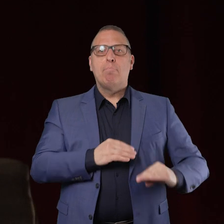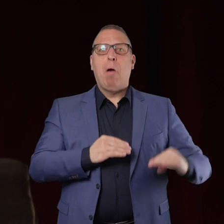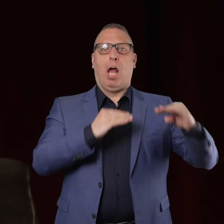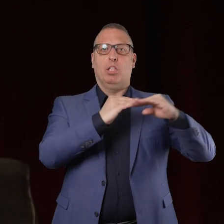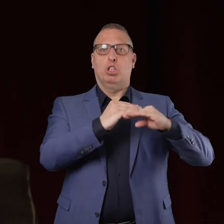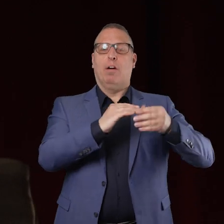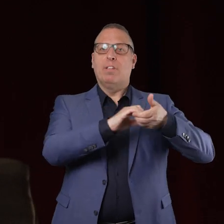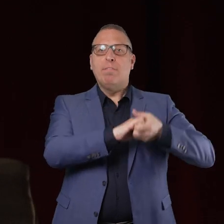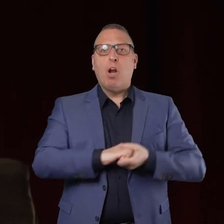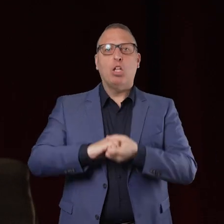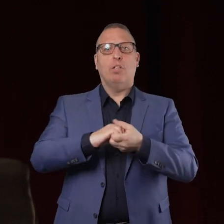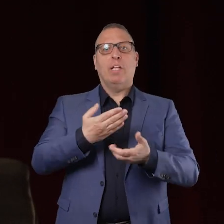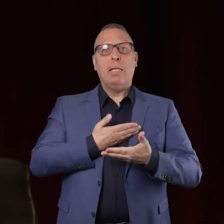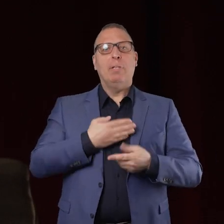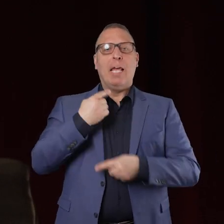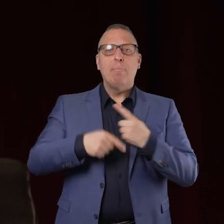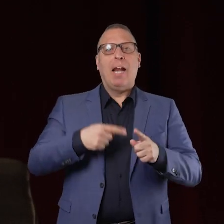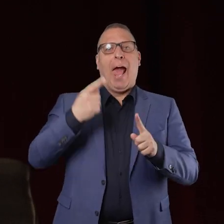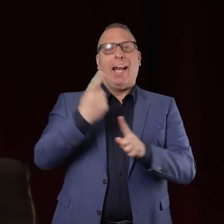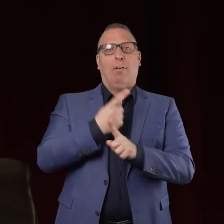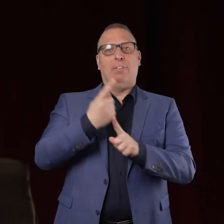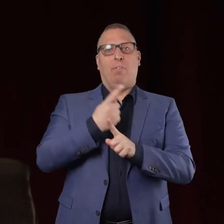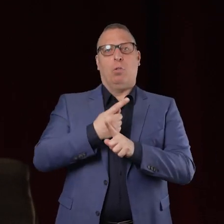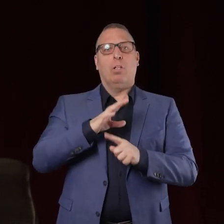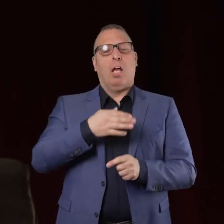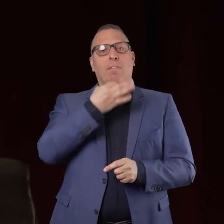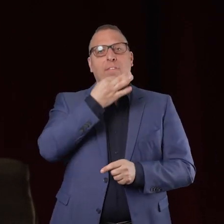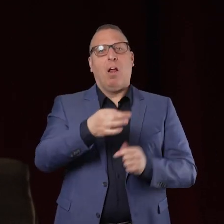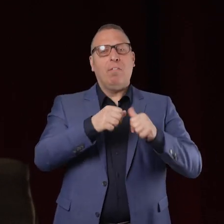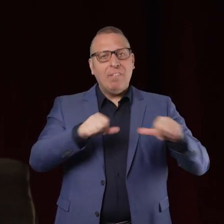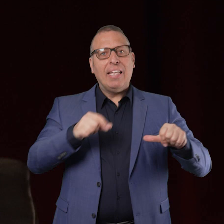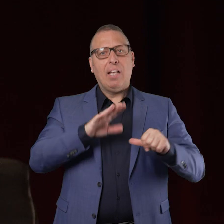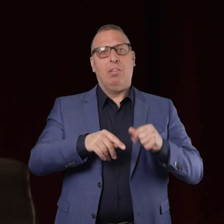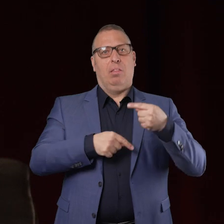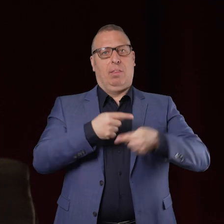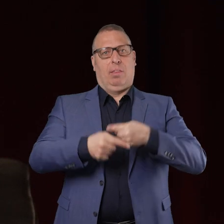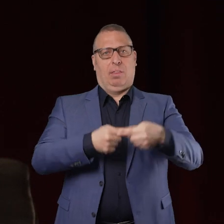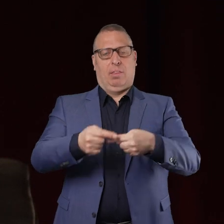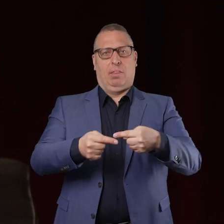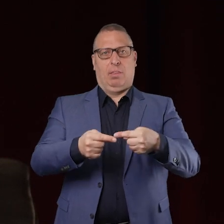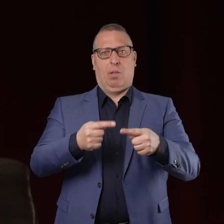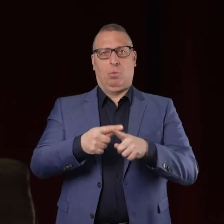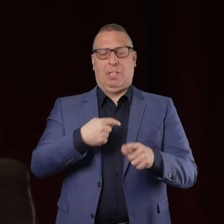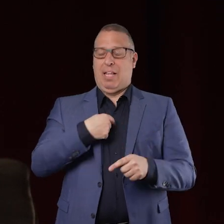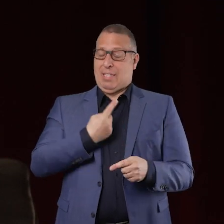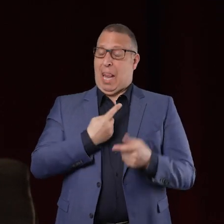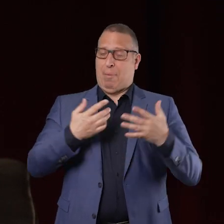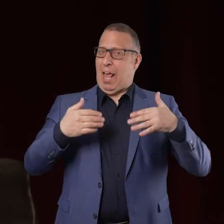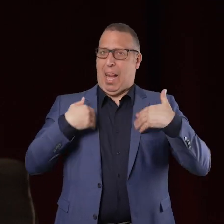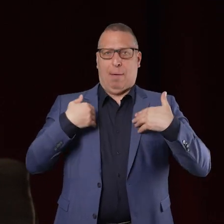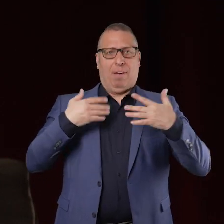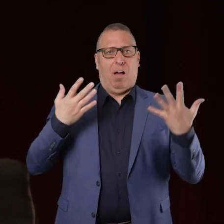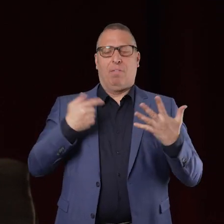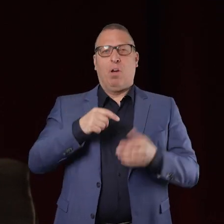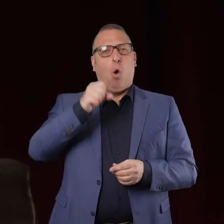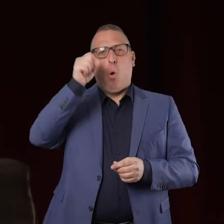In einer Partnerschaft, in einer Freundschaft gibt es immer auch Herausforderungen und dann ist ja immer die Frage, wie geht man mit ihnen um. Und was ich